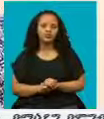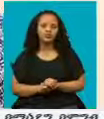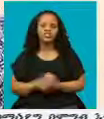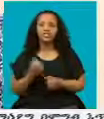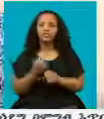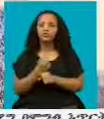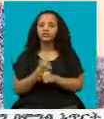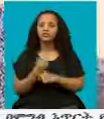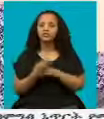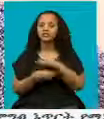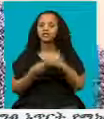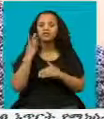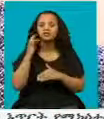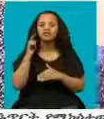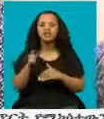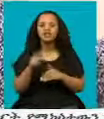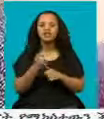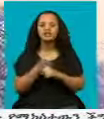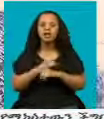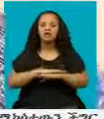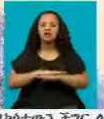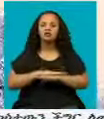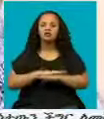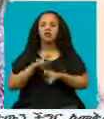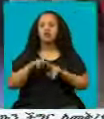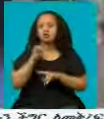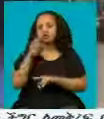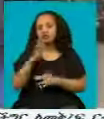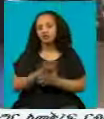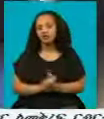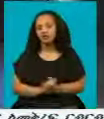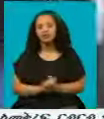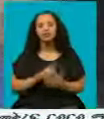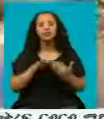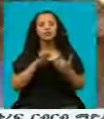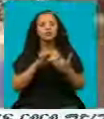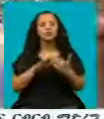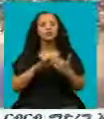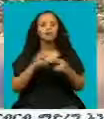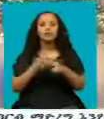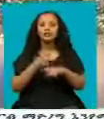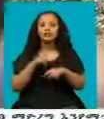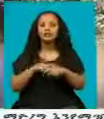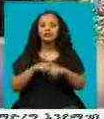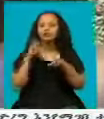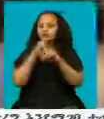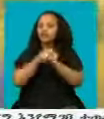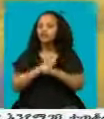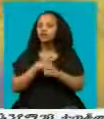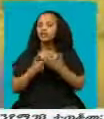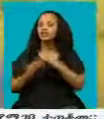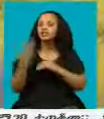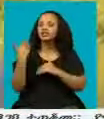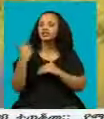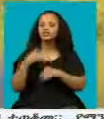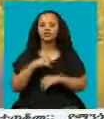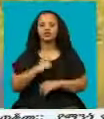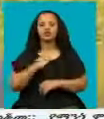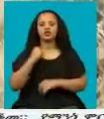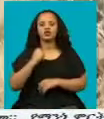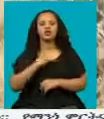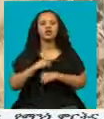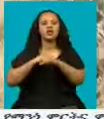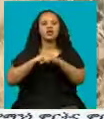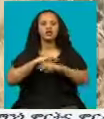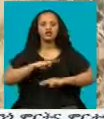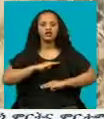የሰሩትን ስንዴ ለምን እዛ ስራ ፈቶ እንዳይቀመጥ ይመስለኛል። ጦርነቱ ባጠረ ጊዜ እንዲጠናቀቅም ከዚህ ቀደም ለጀግናው መከላከያ